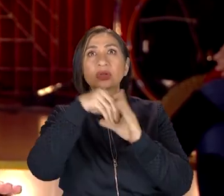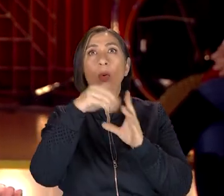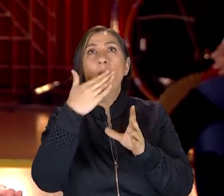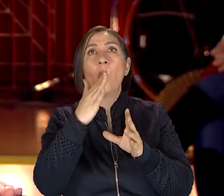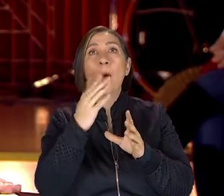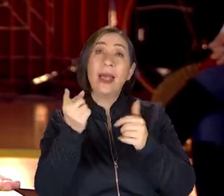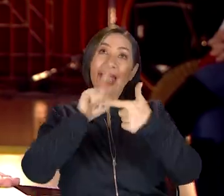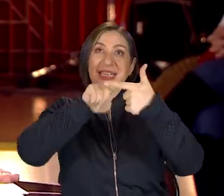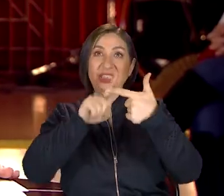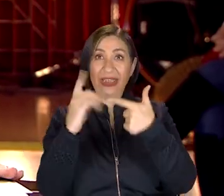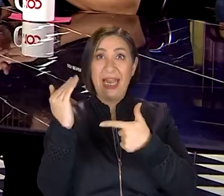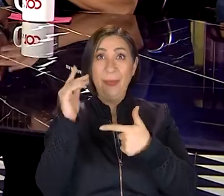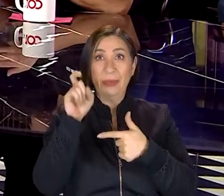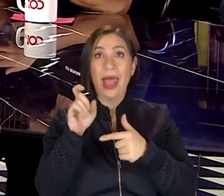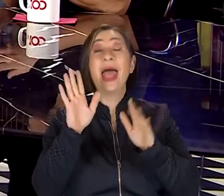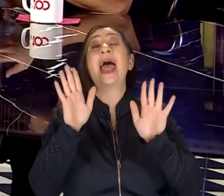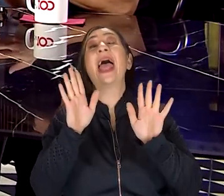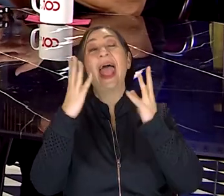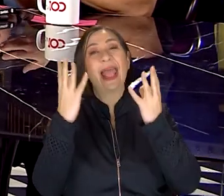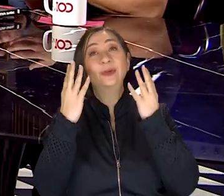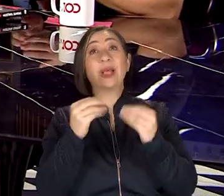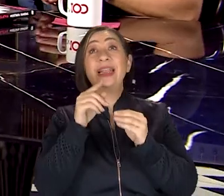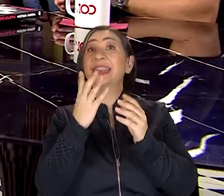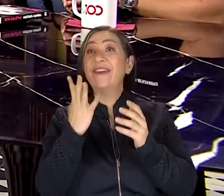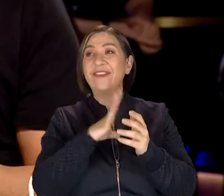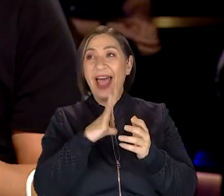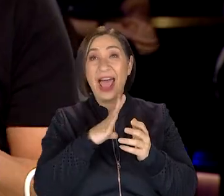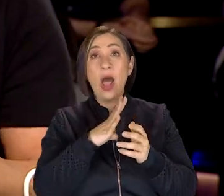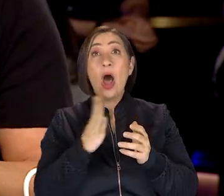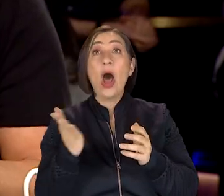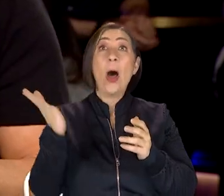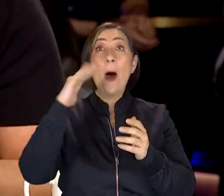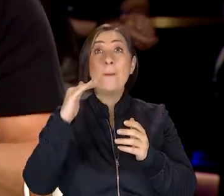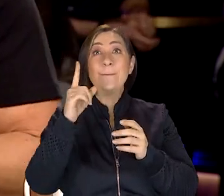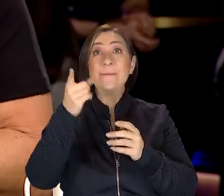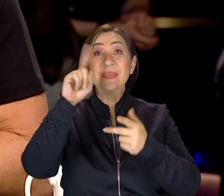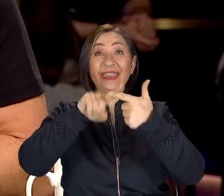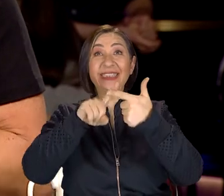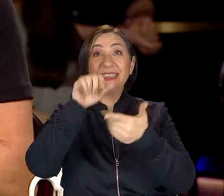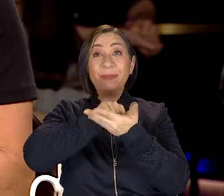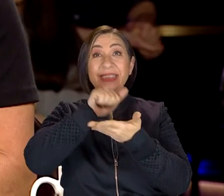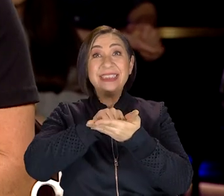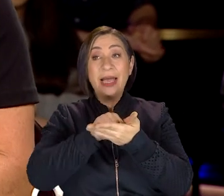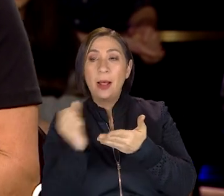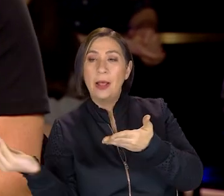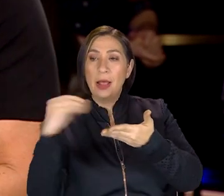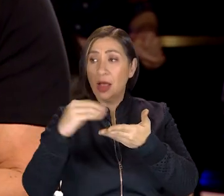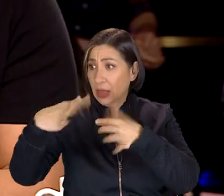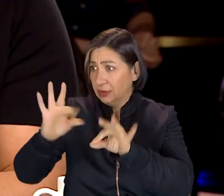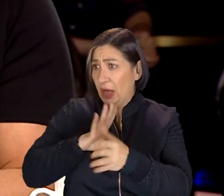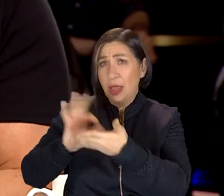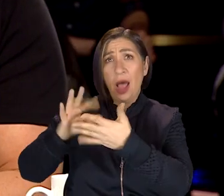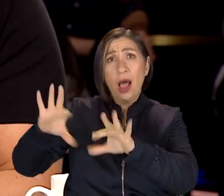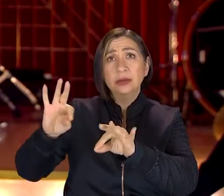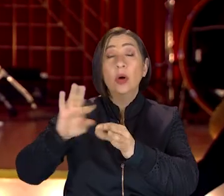zaman bir tane daha gelebilir yani. Hayır. Hemen ne yapıyoruz? Kitabın en güzel tarafı o. Hani hop, bir sonraki baskıda şak Alişan, o zaten yazıldı, hazır.